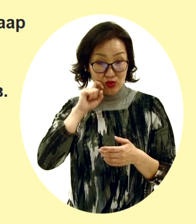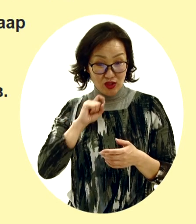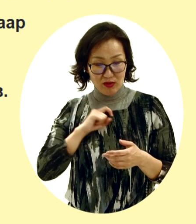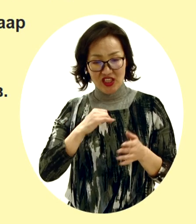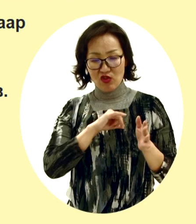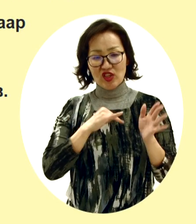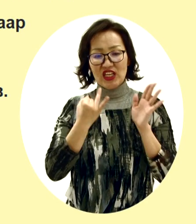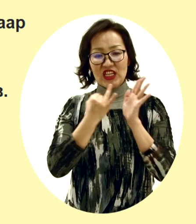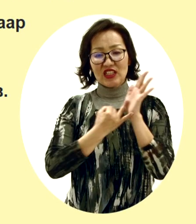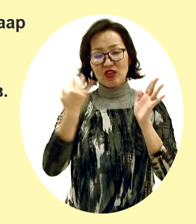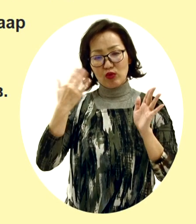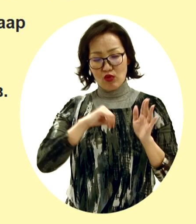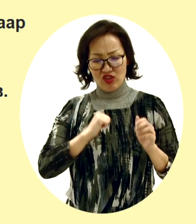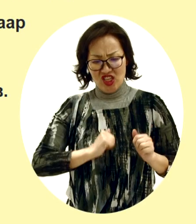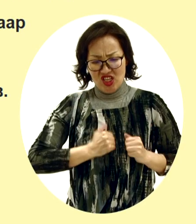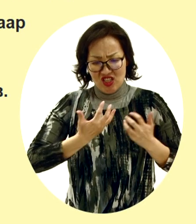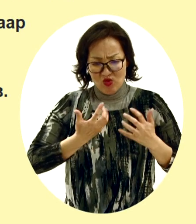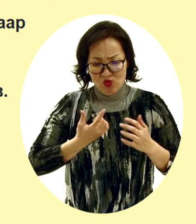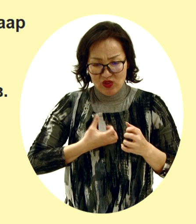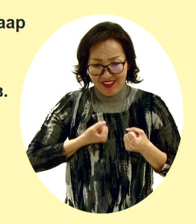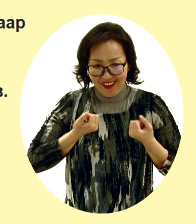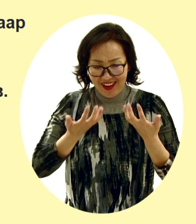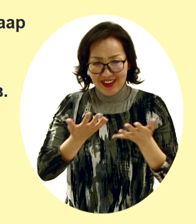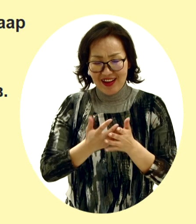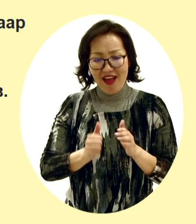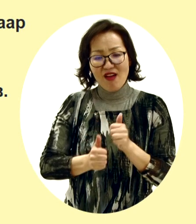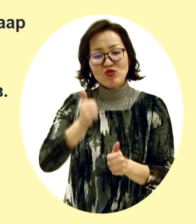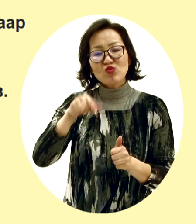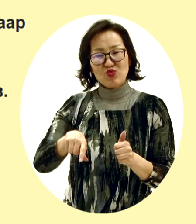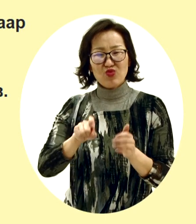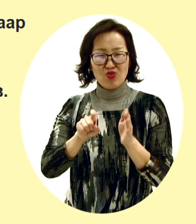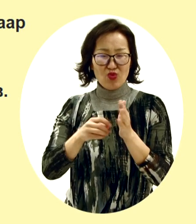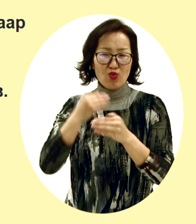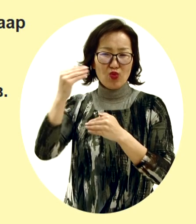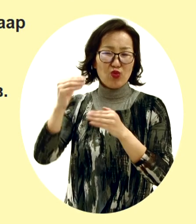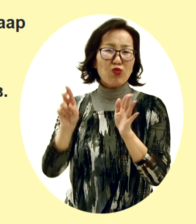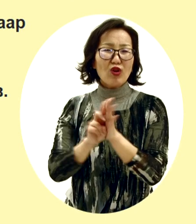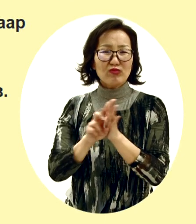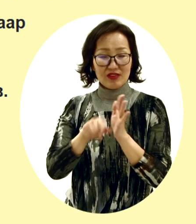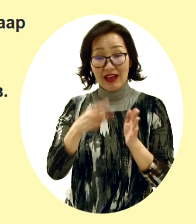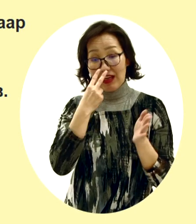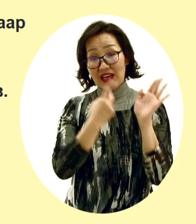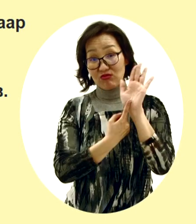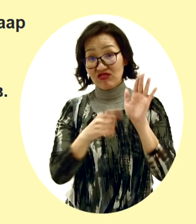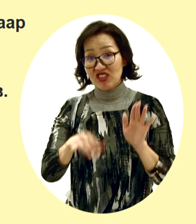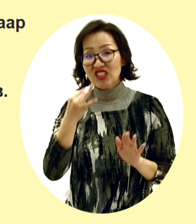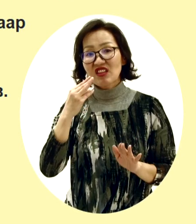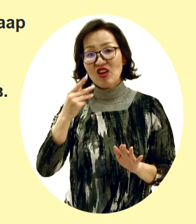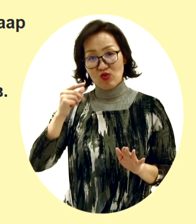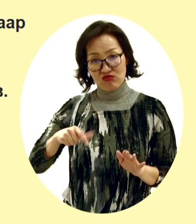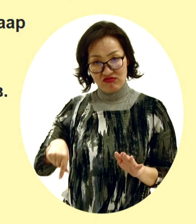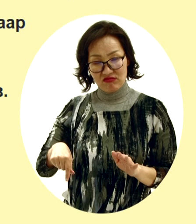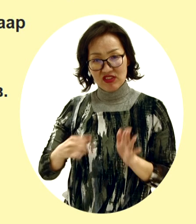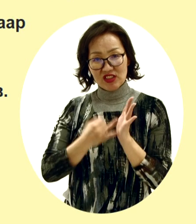хүсгэл юм бол илтгэх урлагт хичээл зүтгэл гарган суралцж амжилтад хүрч болдог гэдгийг харуулж чадсан илтгэгч юм.